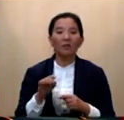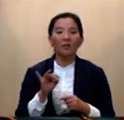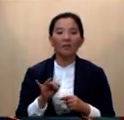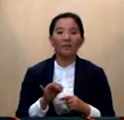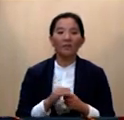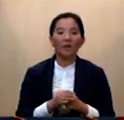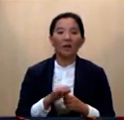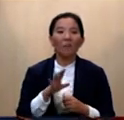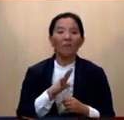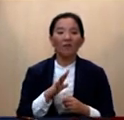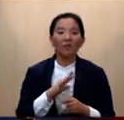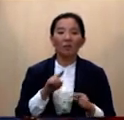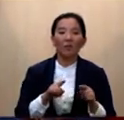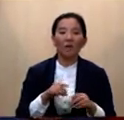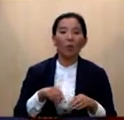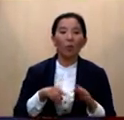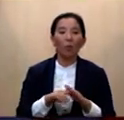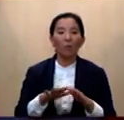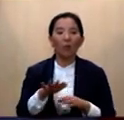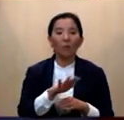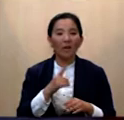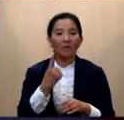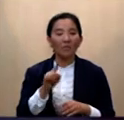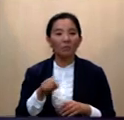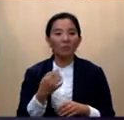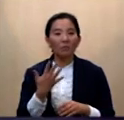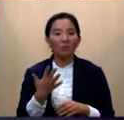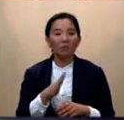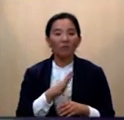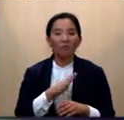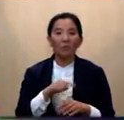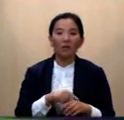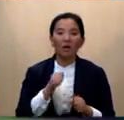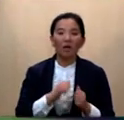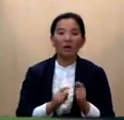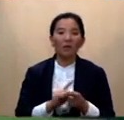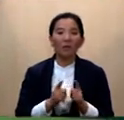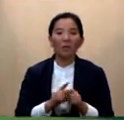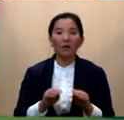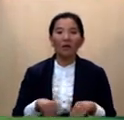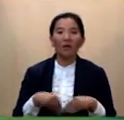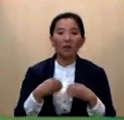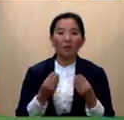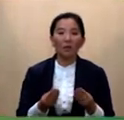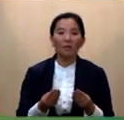выходит медик на пользу дается одна минута компенсированное время на каждую замену дается